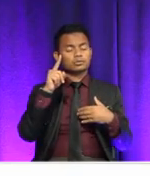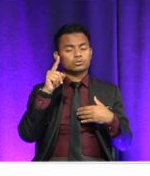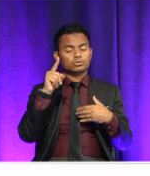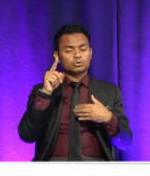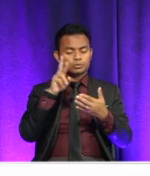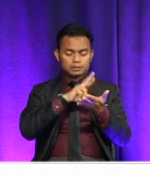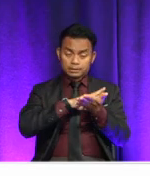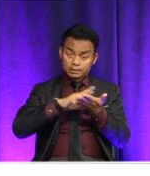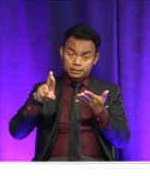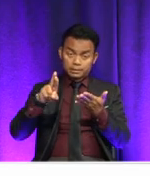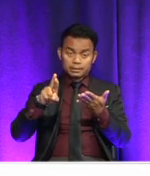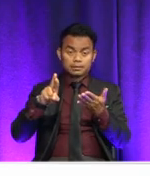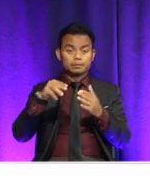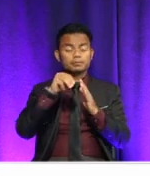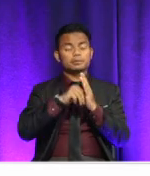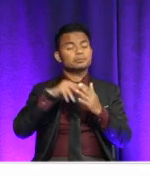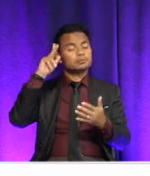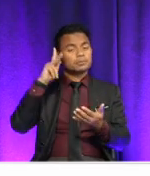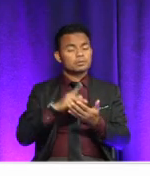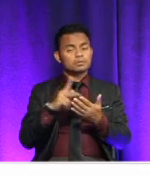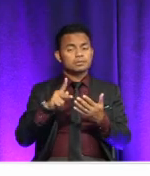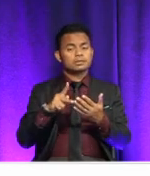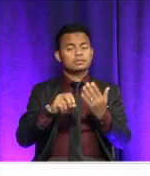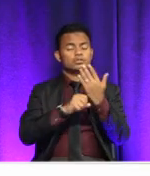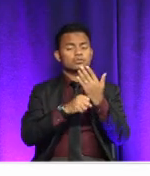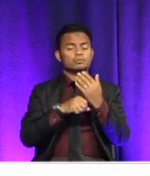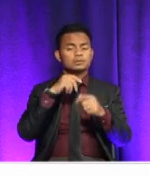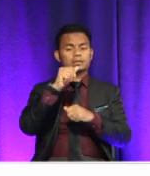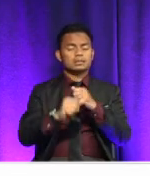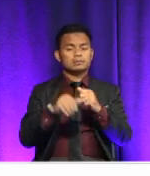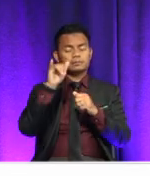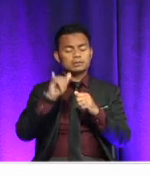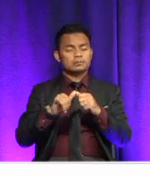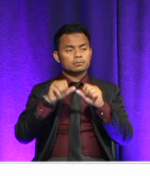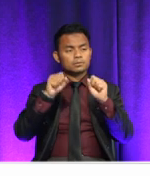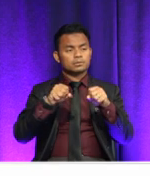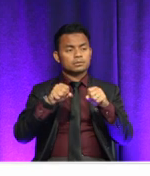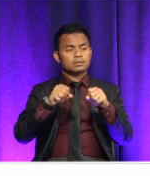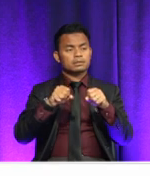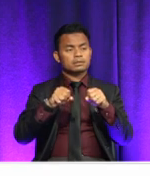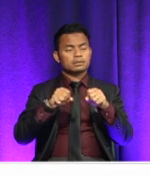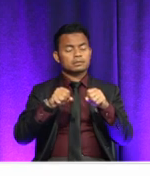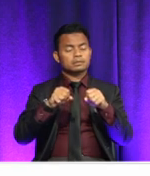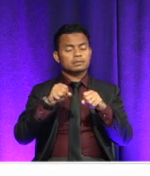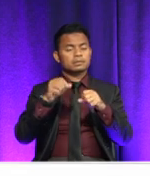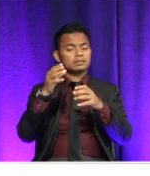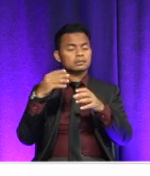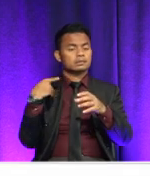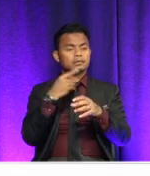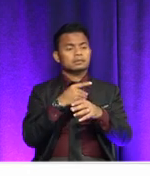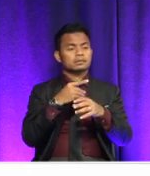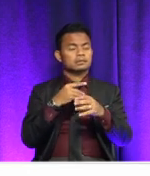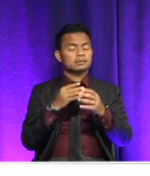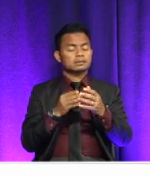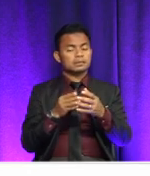mempromosikan sumber alam yang boleh dijadikan pendapatan dan cari maklumat melalui sumberku daripada portal delima atau